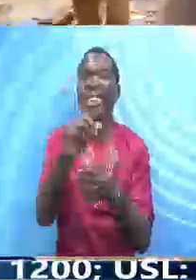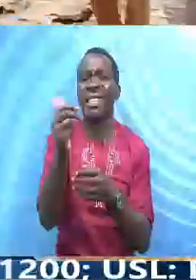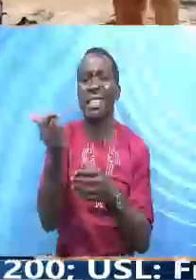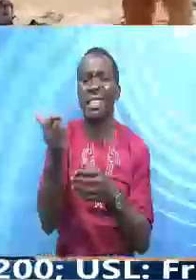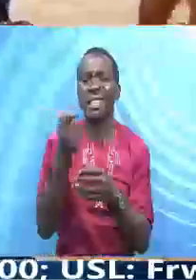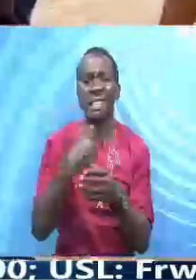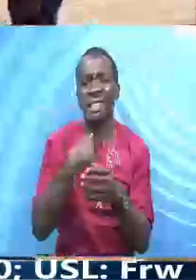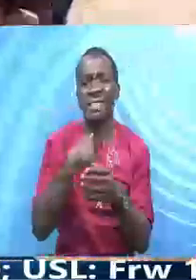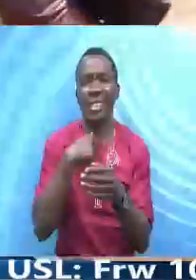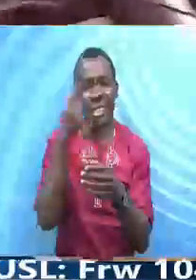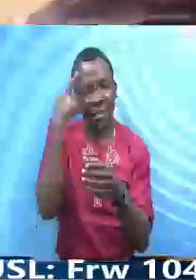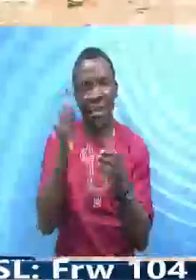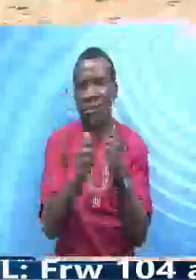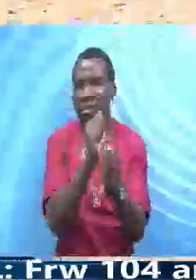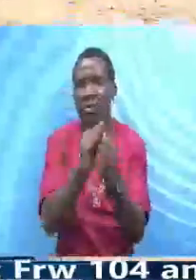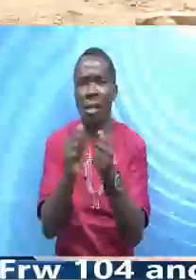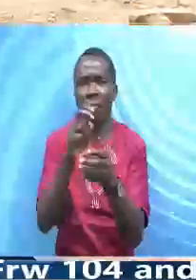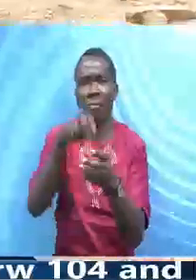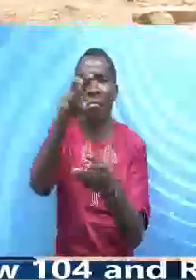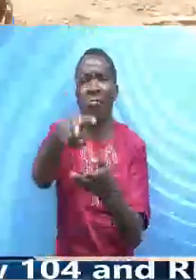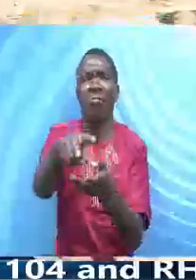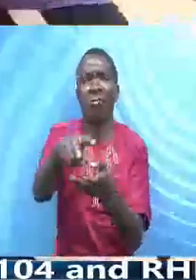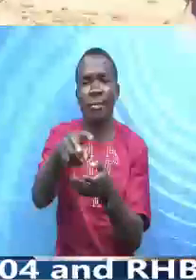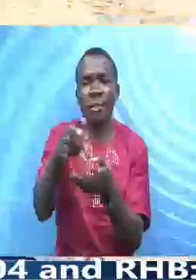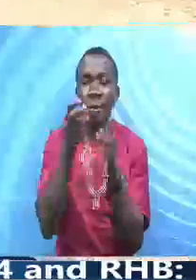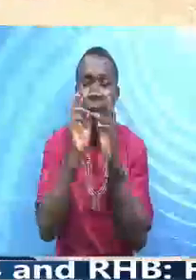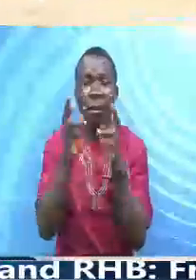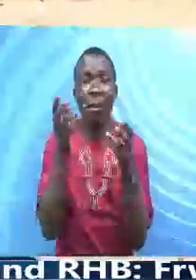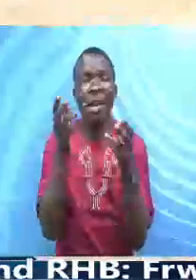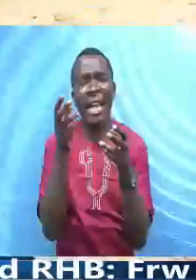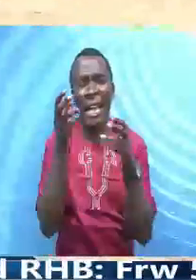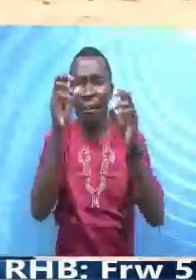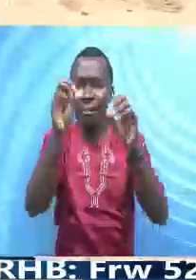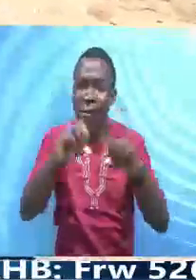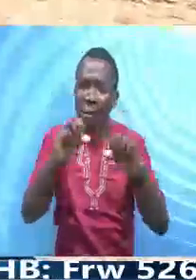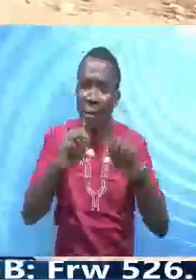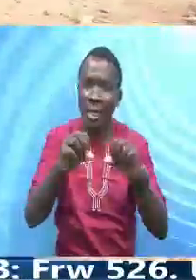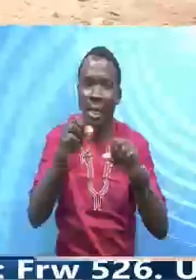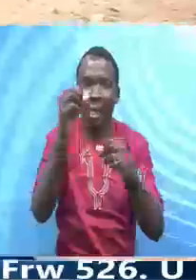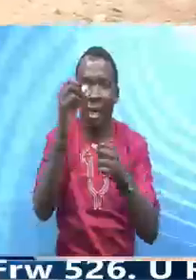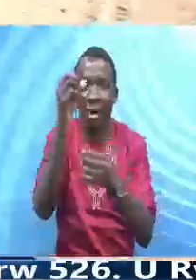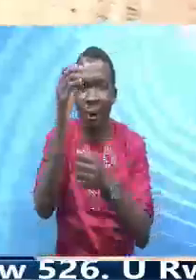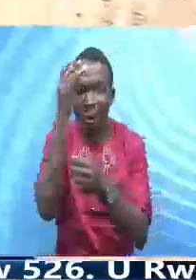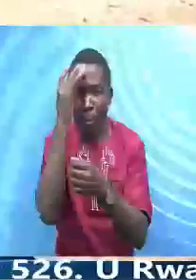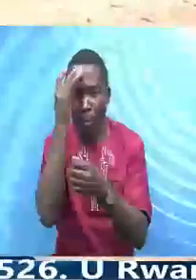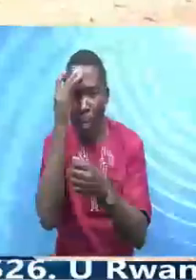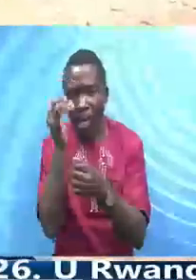njye nzi kwiyambutse turabona bimeze nabi kubera ko